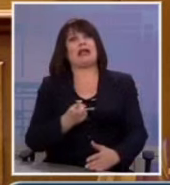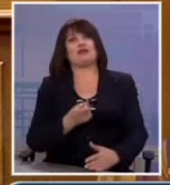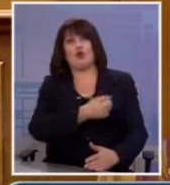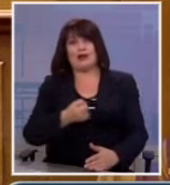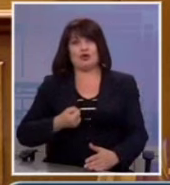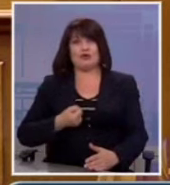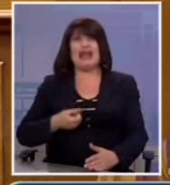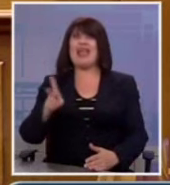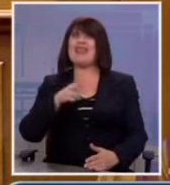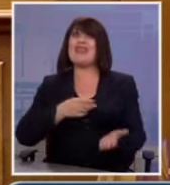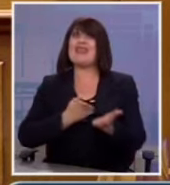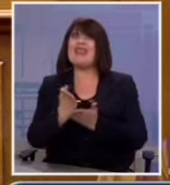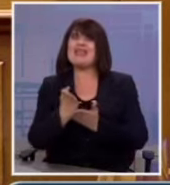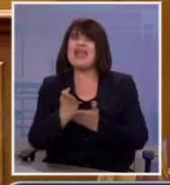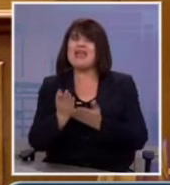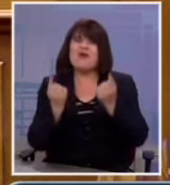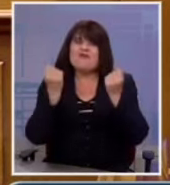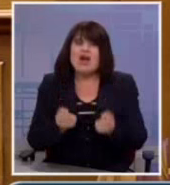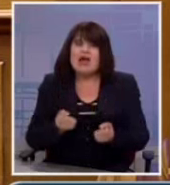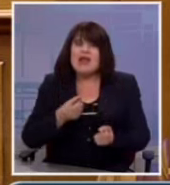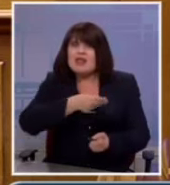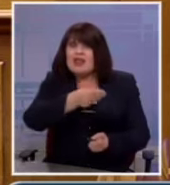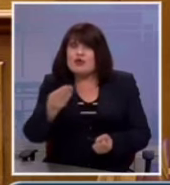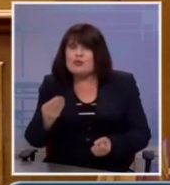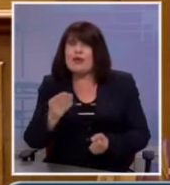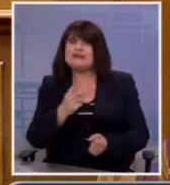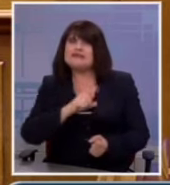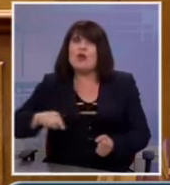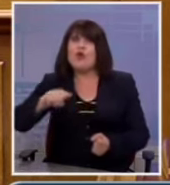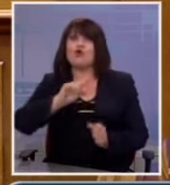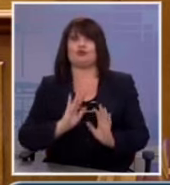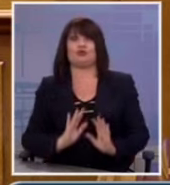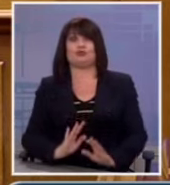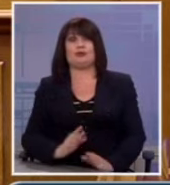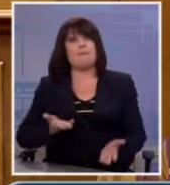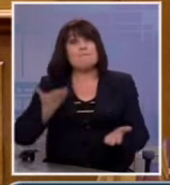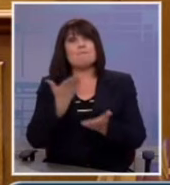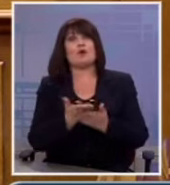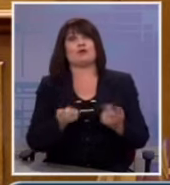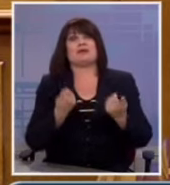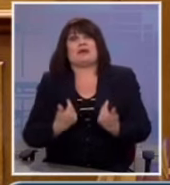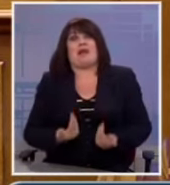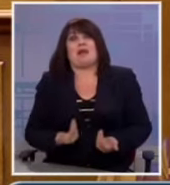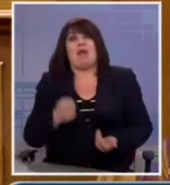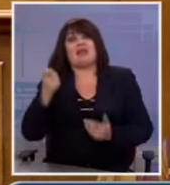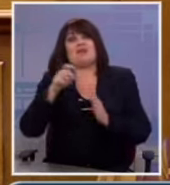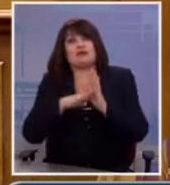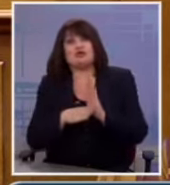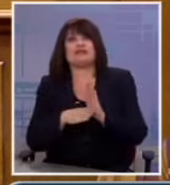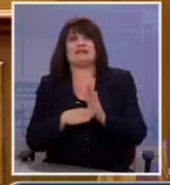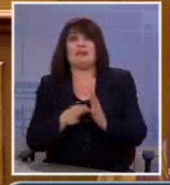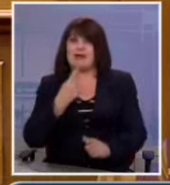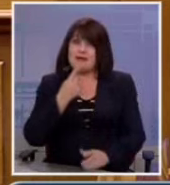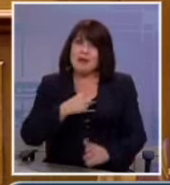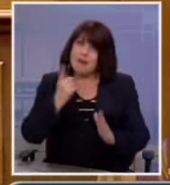είναι δίκαιη κατανομή των βαρών. Και πρέπει να το καταλάβετε επιτέλους. Μία πρόταση κάναμε για το ασφαλιστικό σύστημα και είπαμε